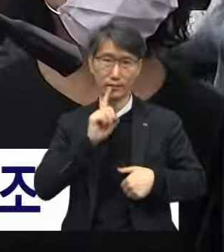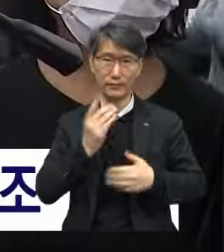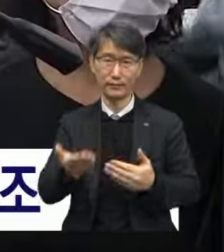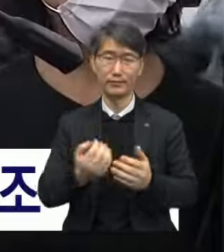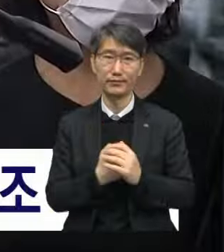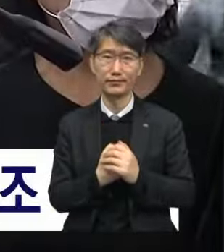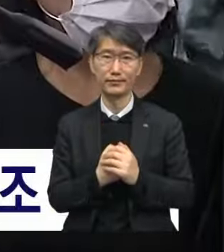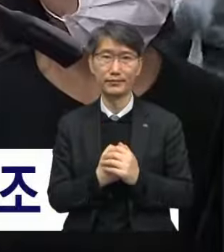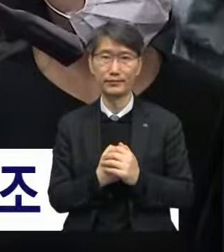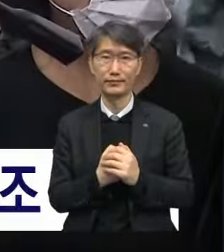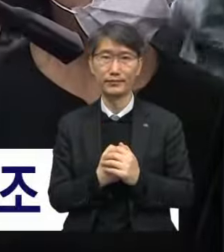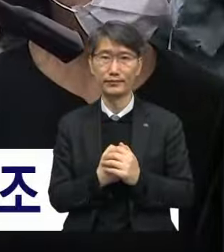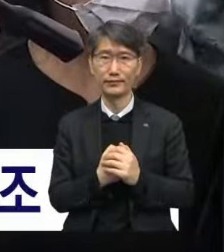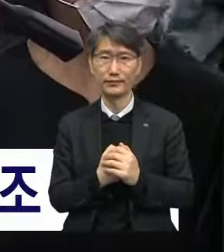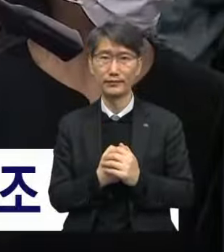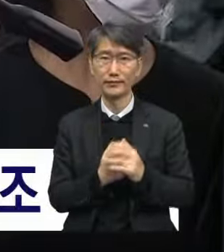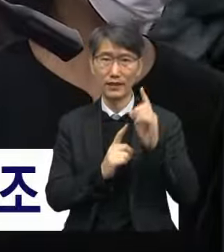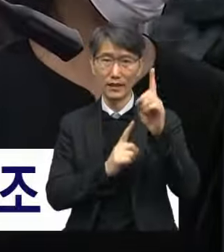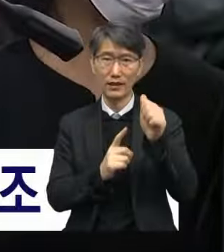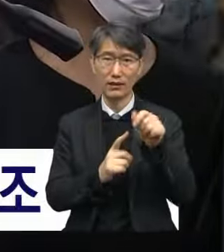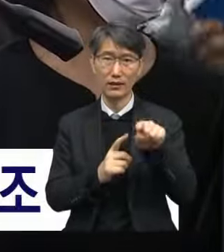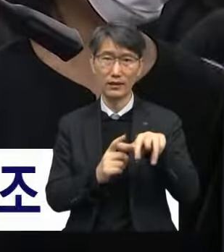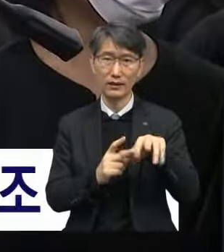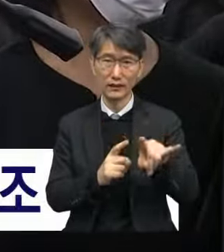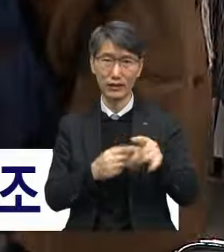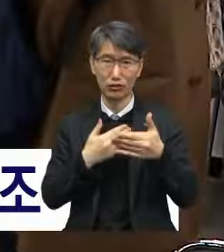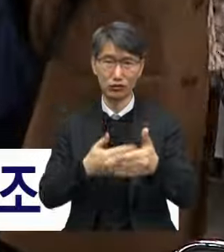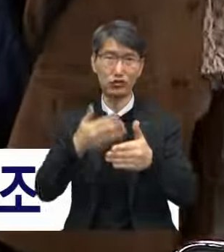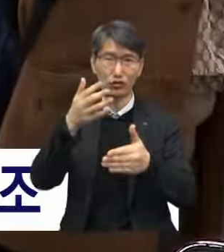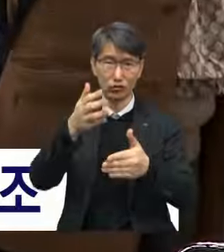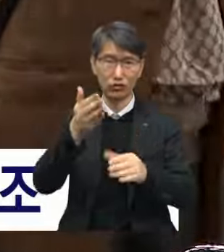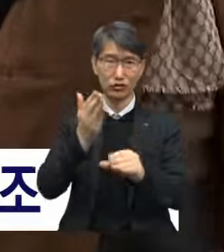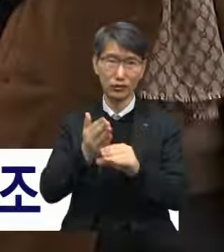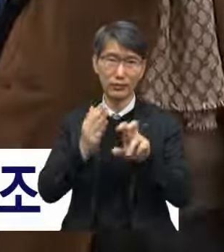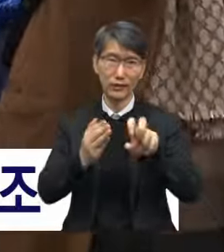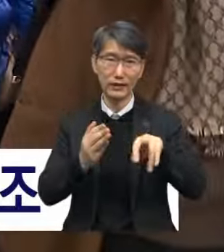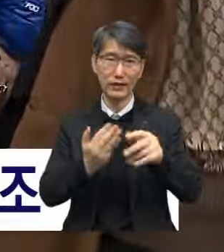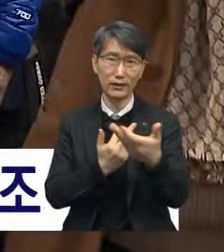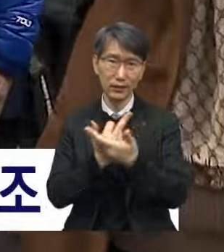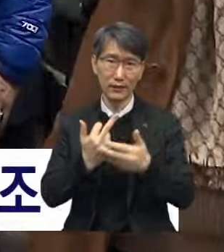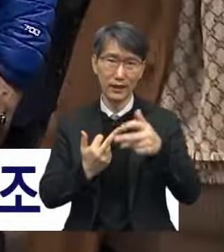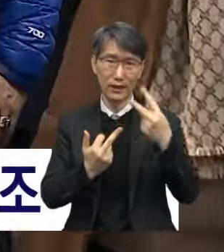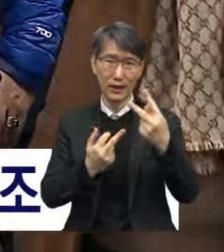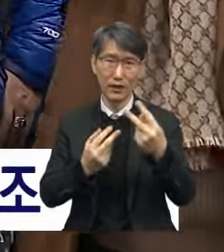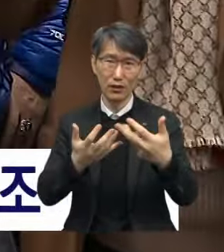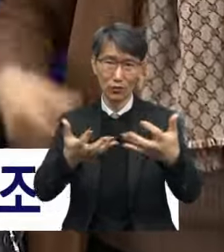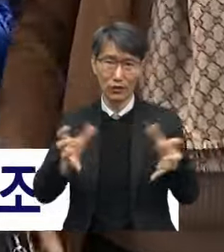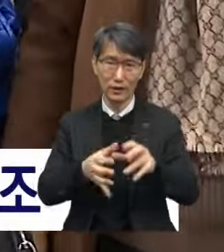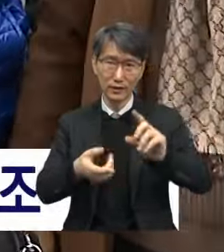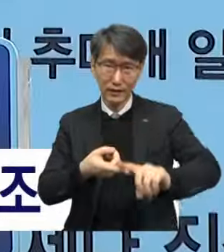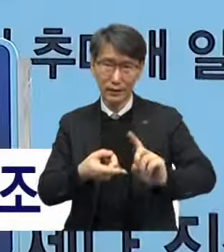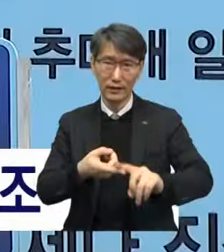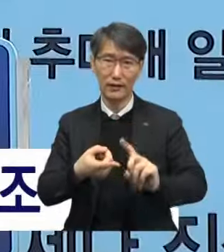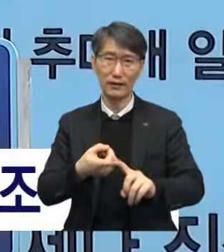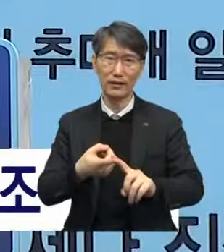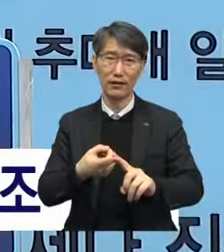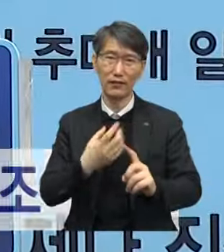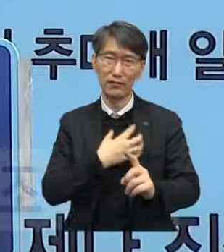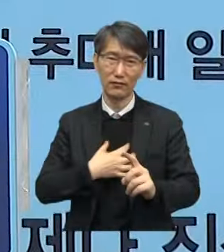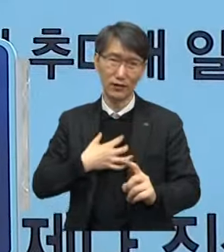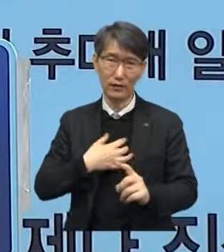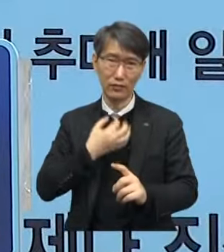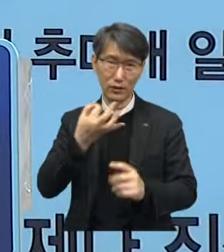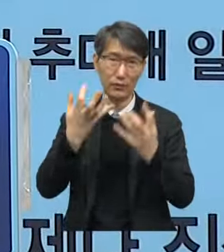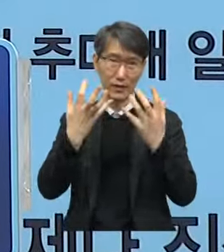강조했습니다. 한편 이현재 하남시장이 추진 중인 미사섬 일대 K-스타월드 조성 사업에 대해선 일각에서 우려하는